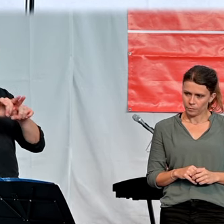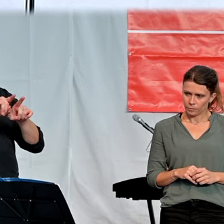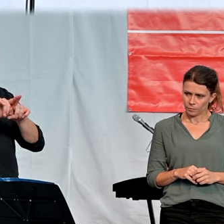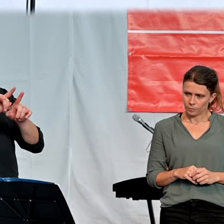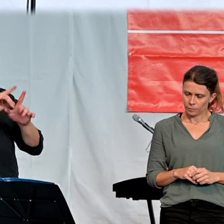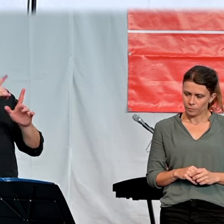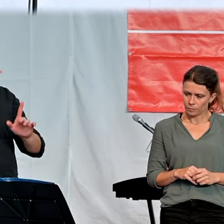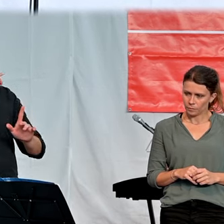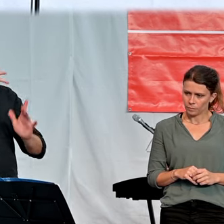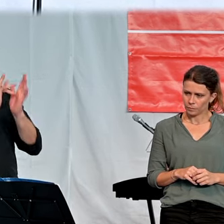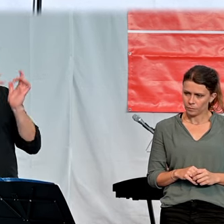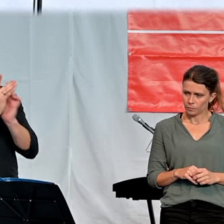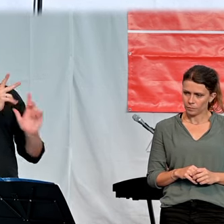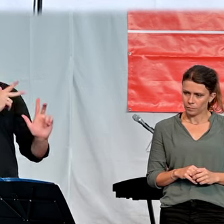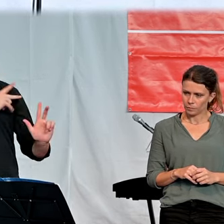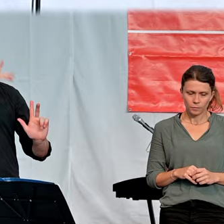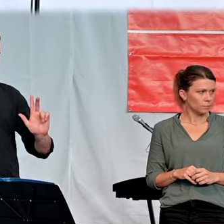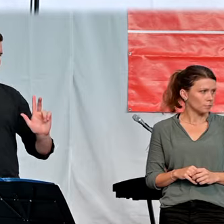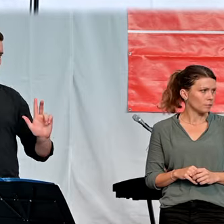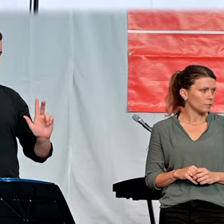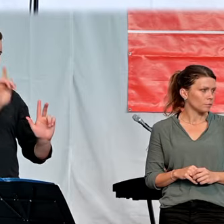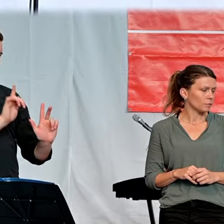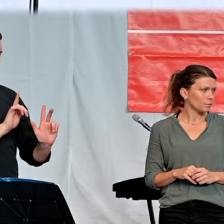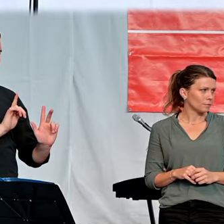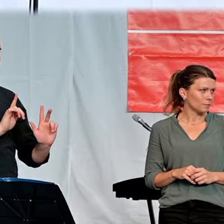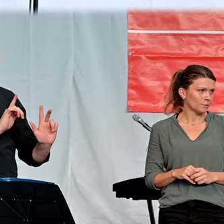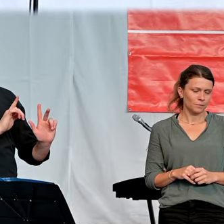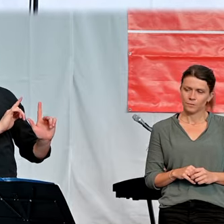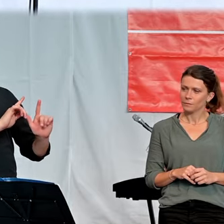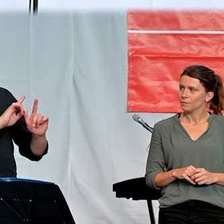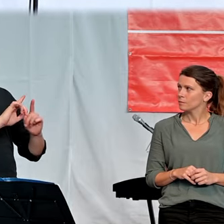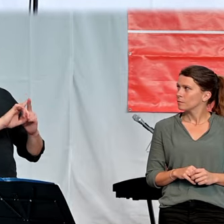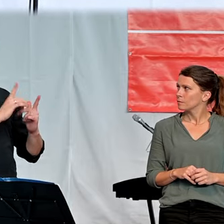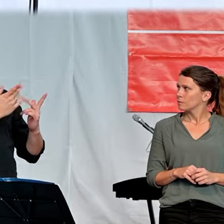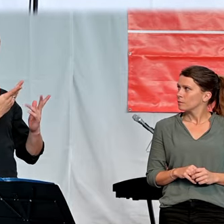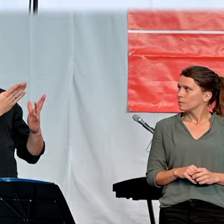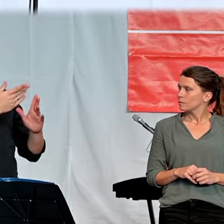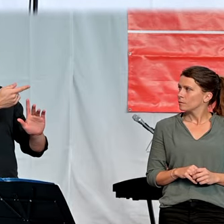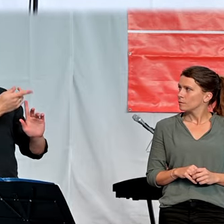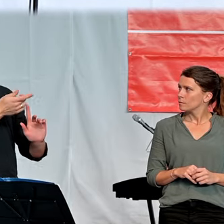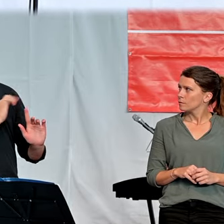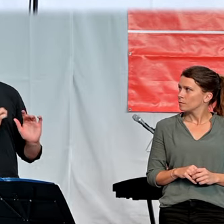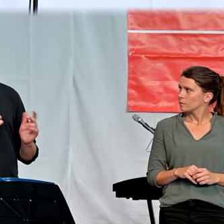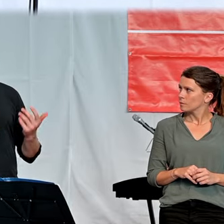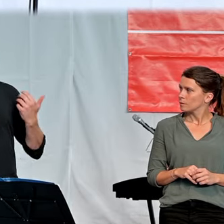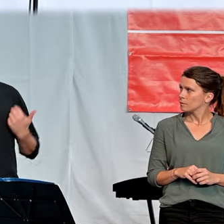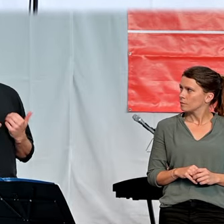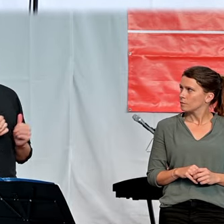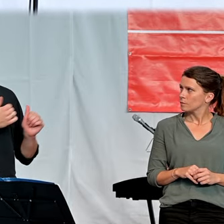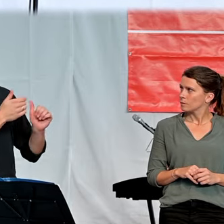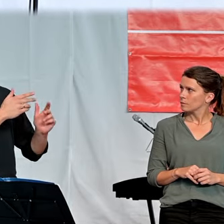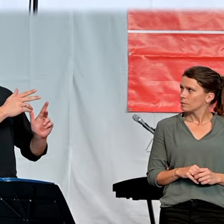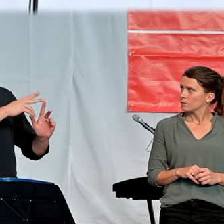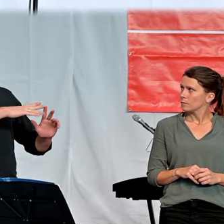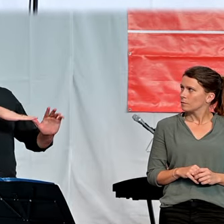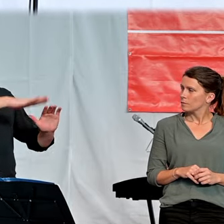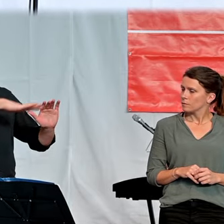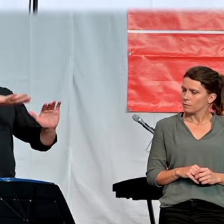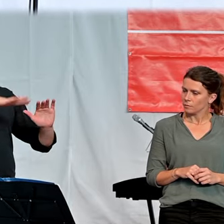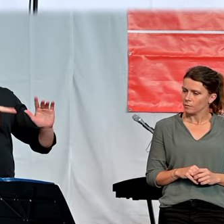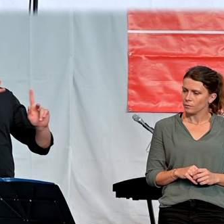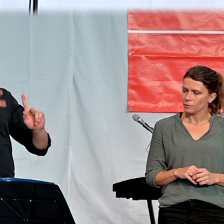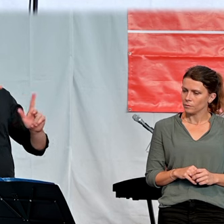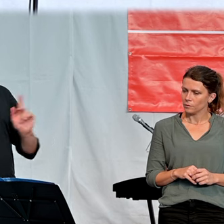ist. Und das hat viele Dimensionen im persönlichen Leben, aber auch im Miteinander, in